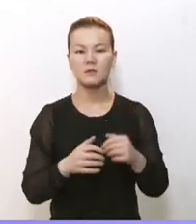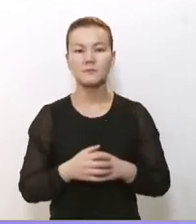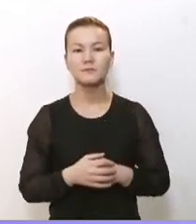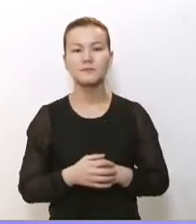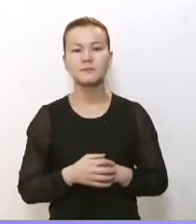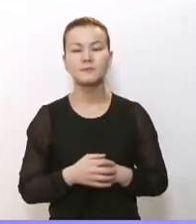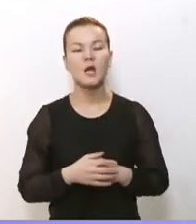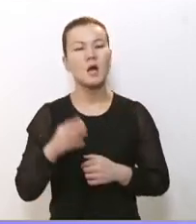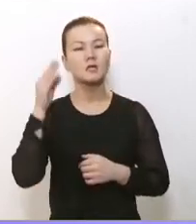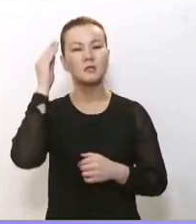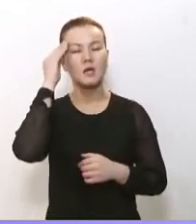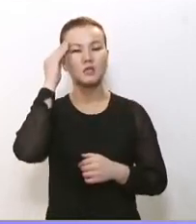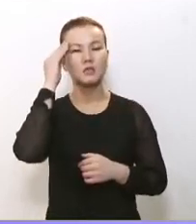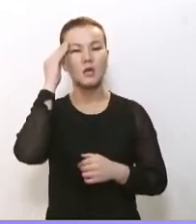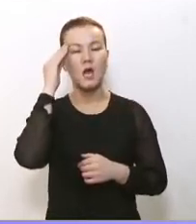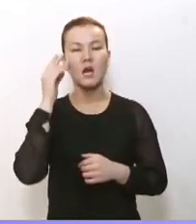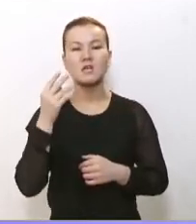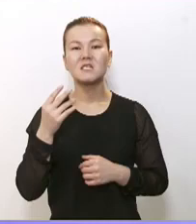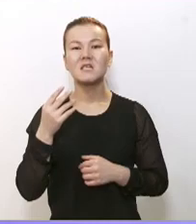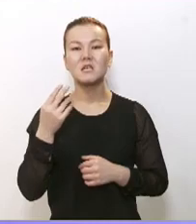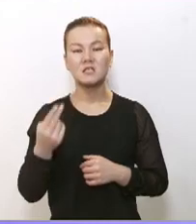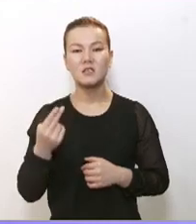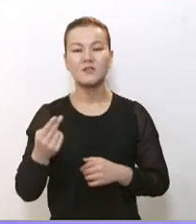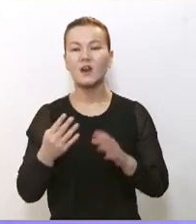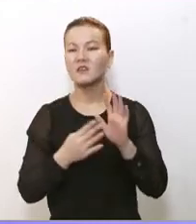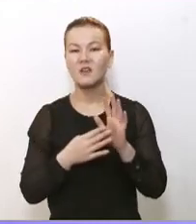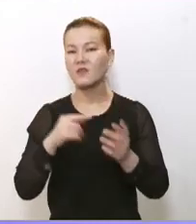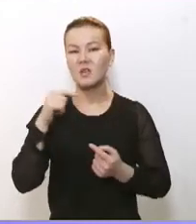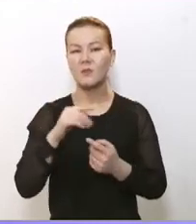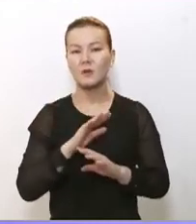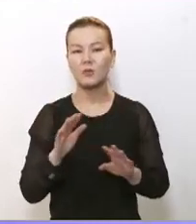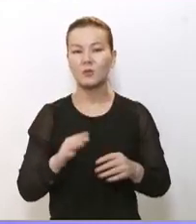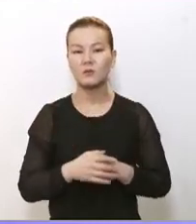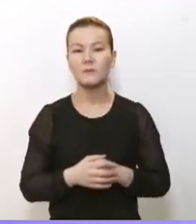1016. Значит, цифра 9 не подходит.